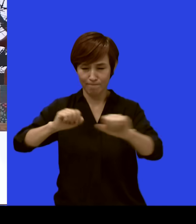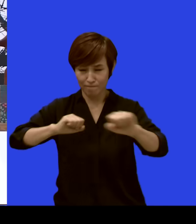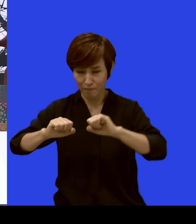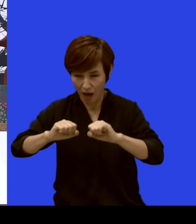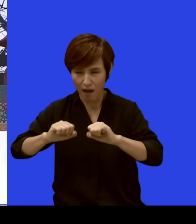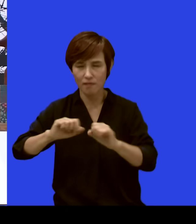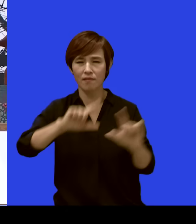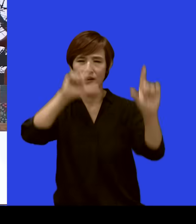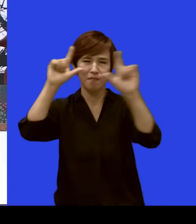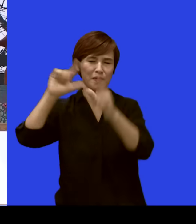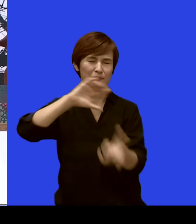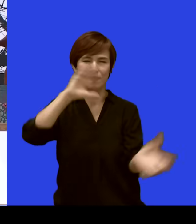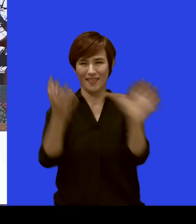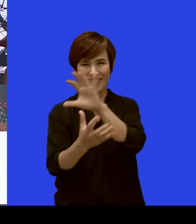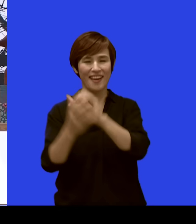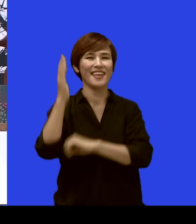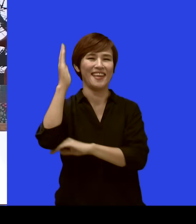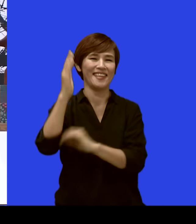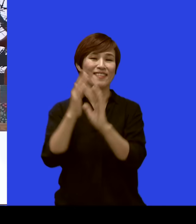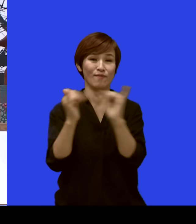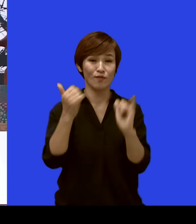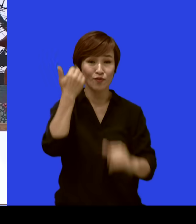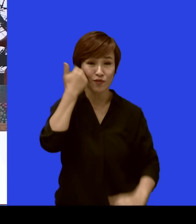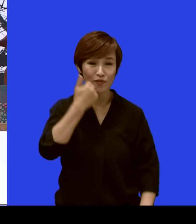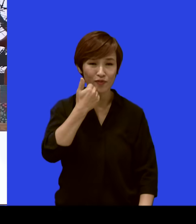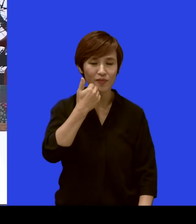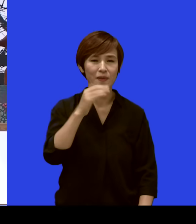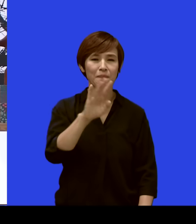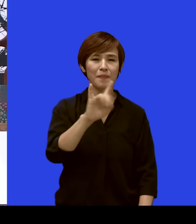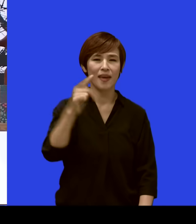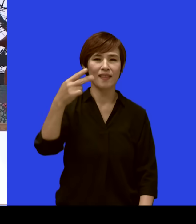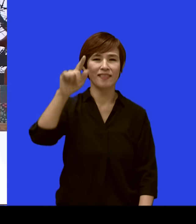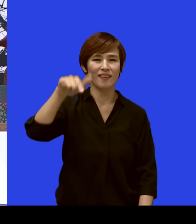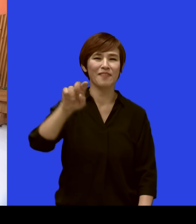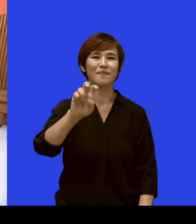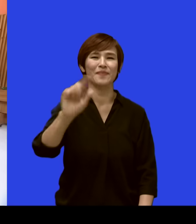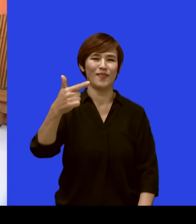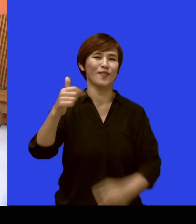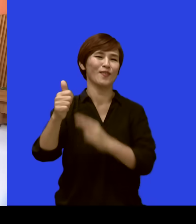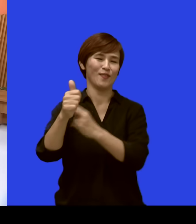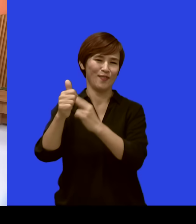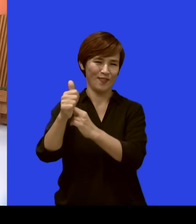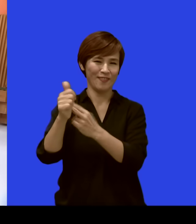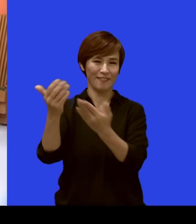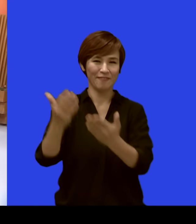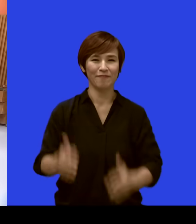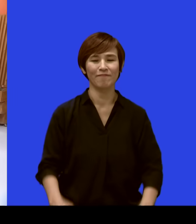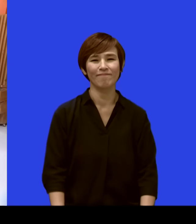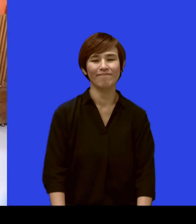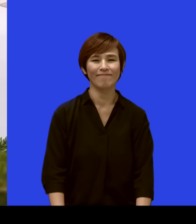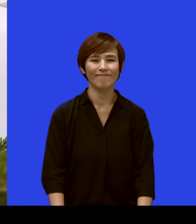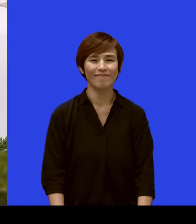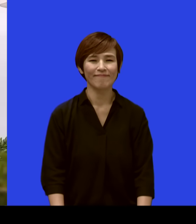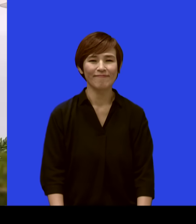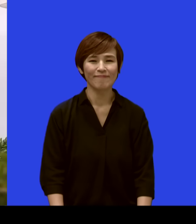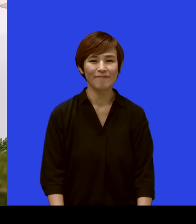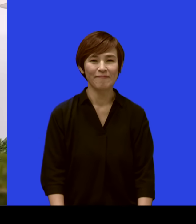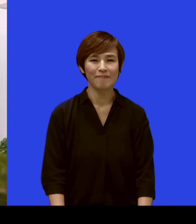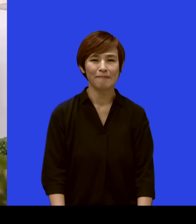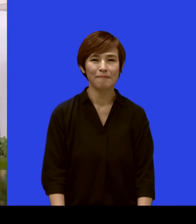목사이자 교수이신 기독교 연구 느헤미야 배덕만 교수님을 모시겠습니다. 어서 오세요.